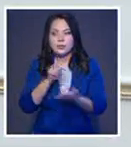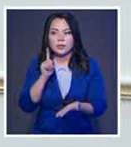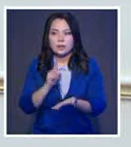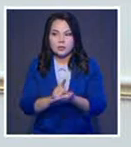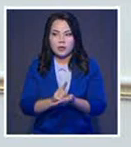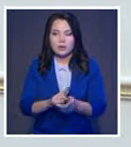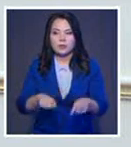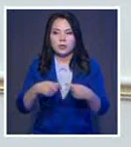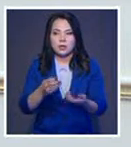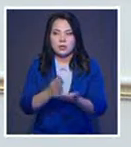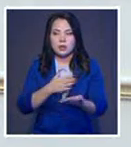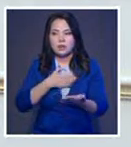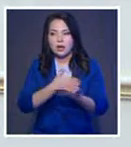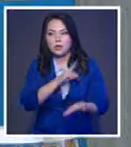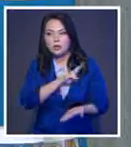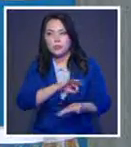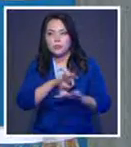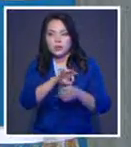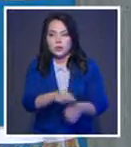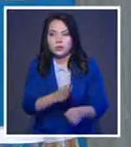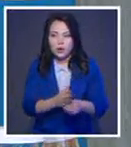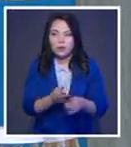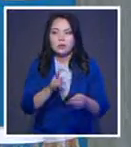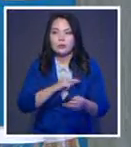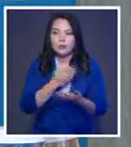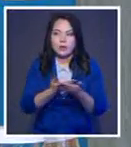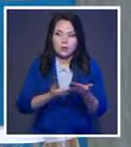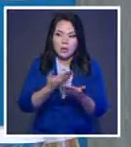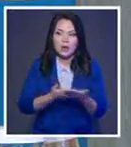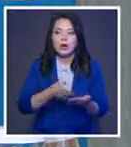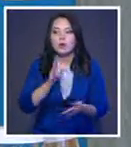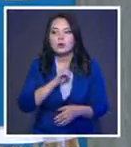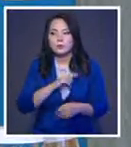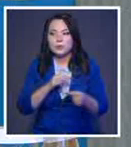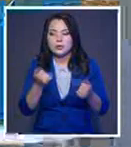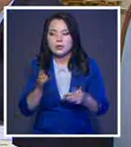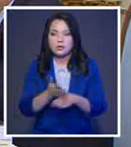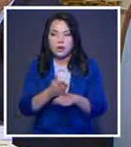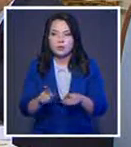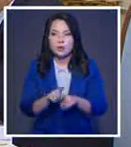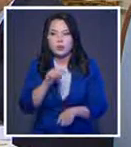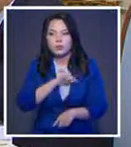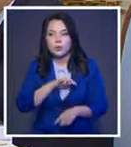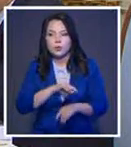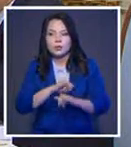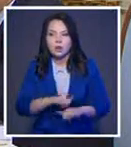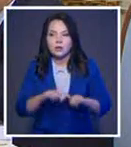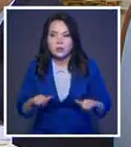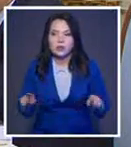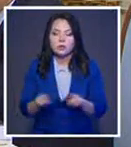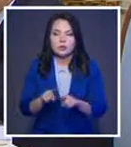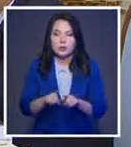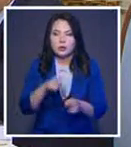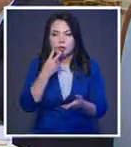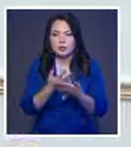айтқанда еріктілермен жұмыс жүргізу, қоғамдық кеңестермен жұмысын үйлестіру, рухани жаңғыру бағдарламасы